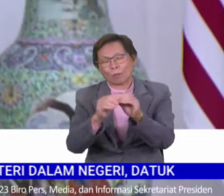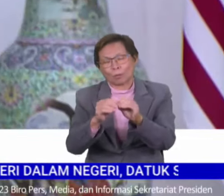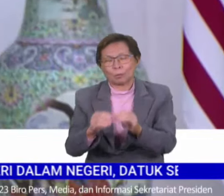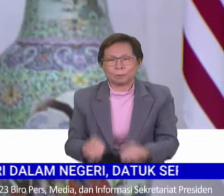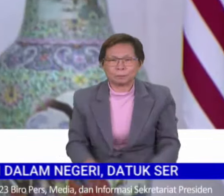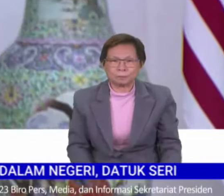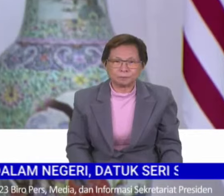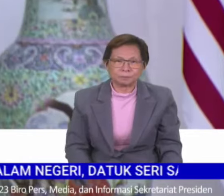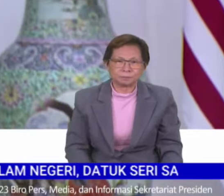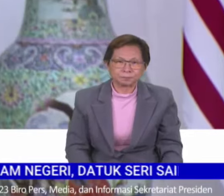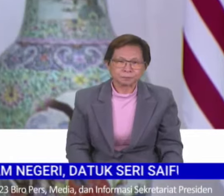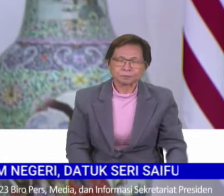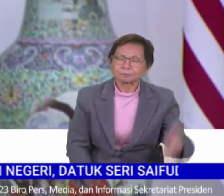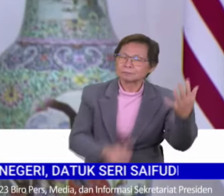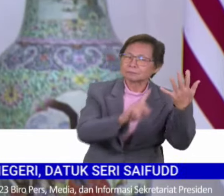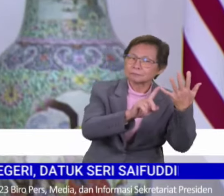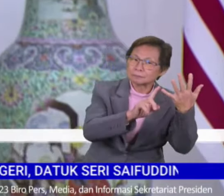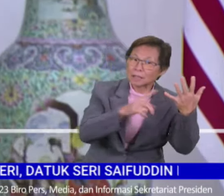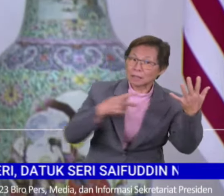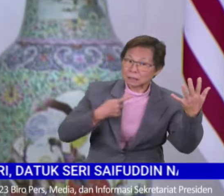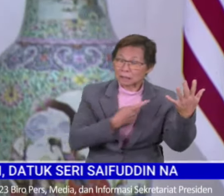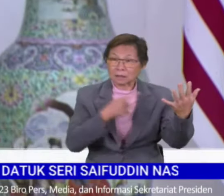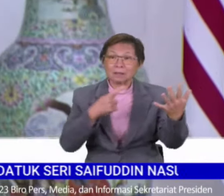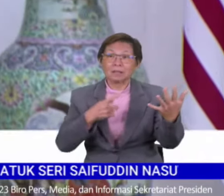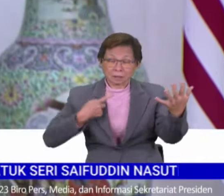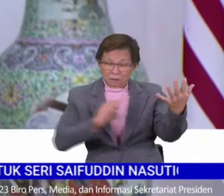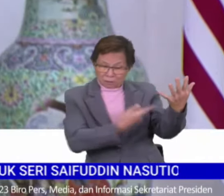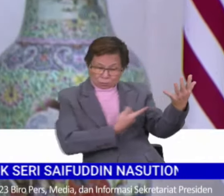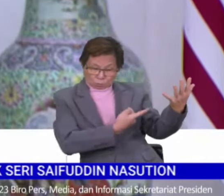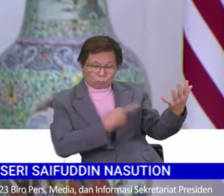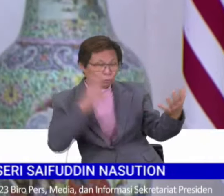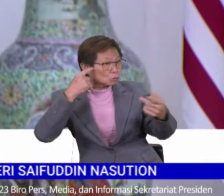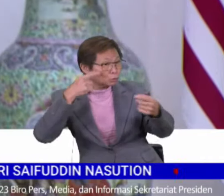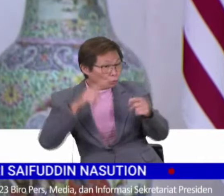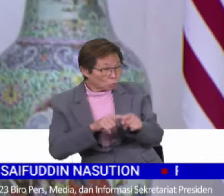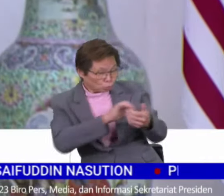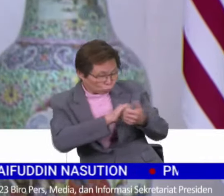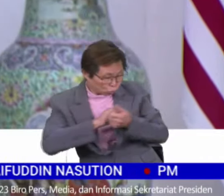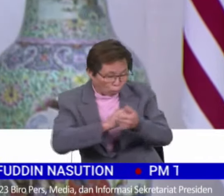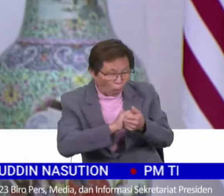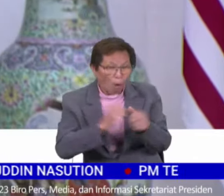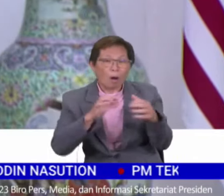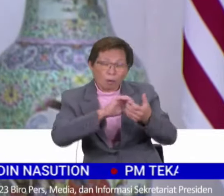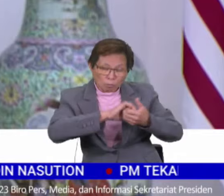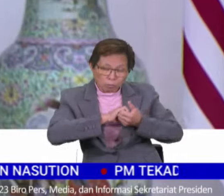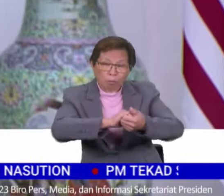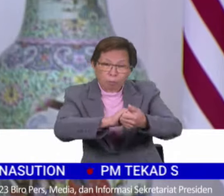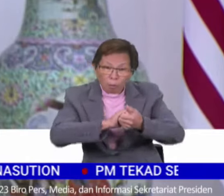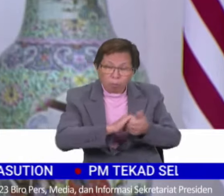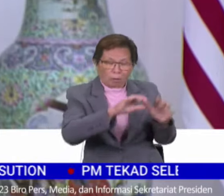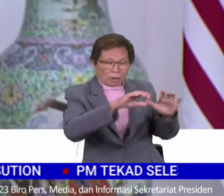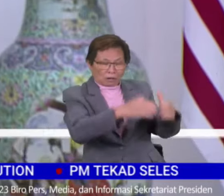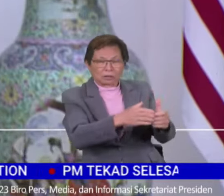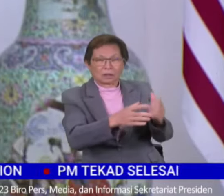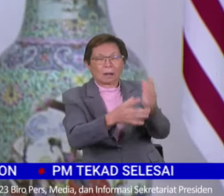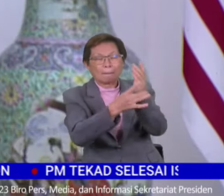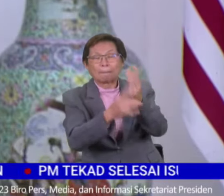Dilanjutkan. Yang kelima, kita juga tadi bersepakat memperkuat kerjasama melalui Council of Palm